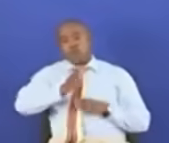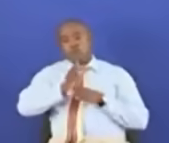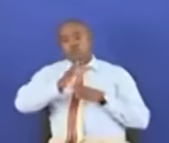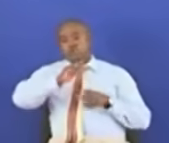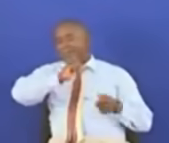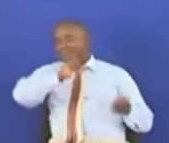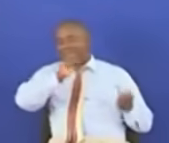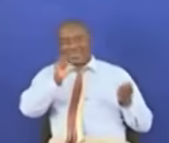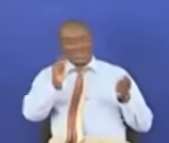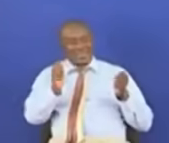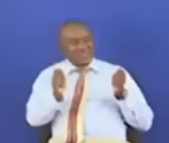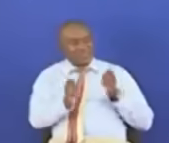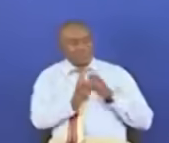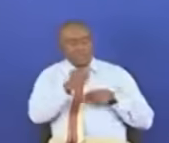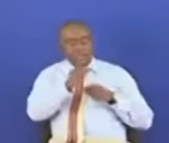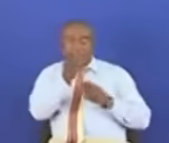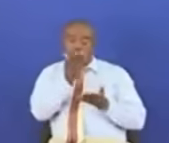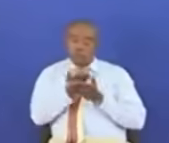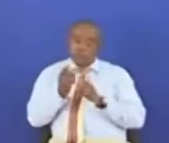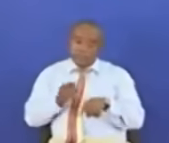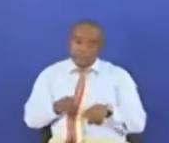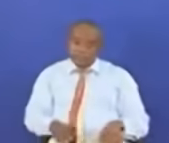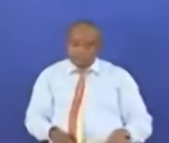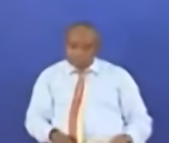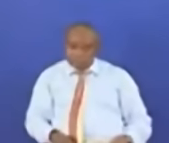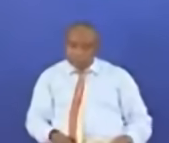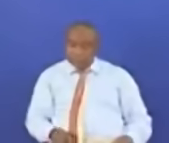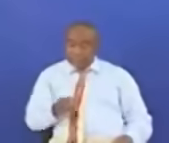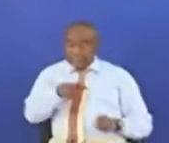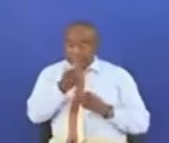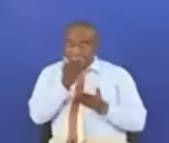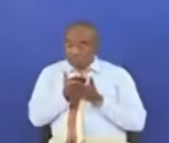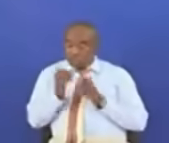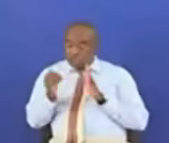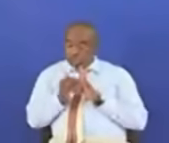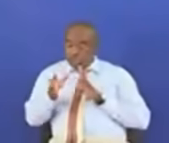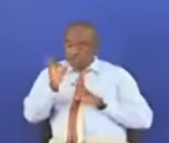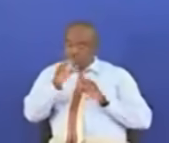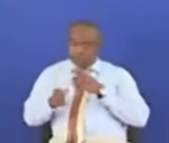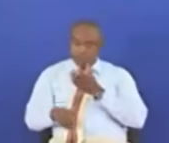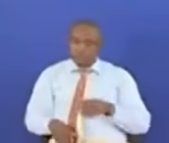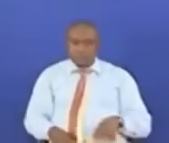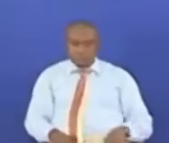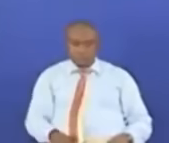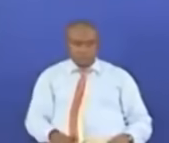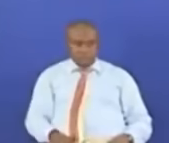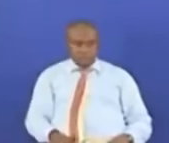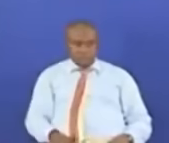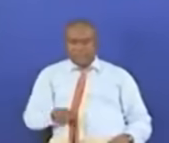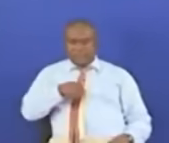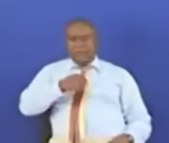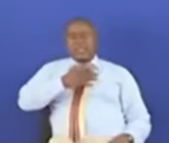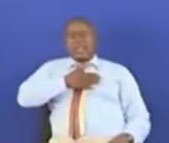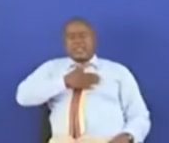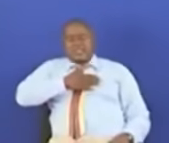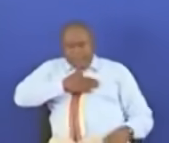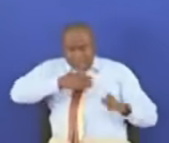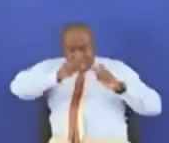ambayo nayapendekeza katika mswada wa sheria ya uchaguzi. Ningependa ibara